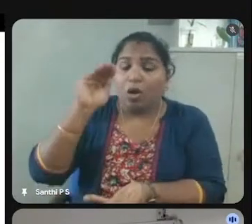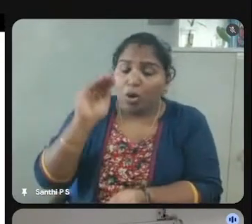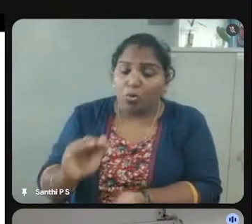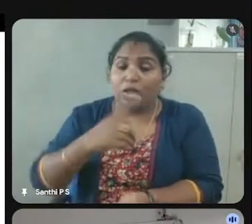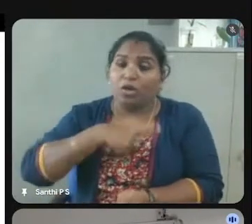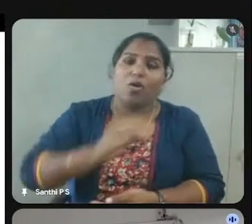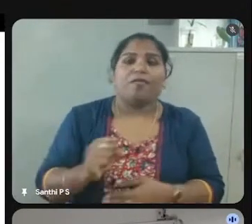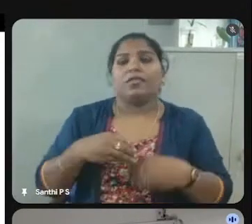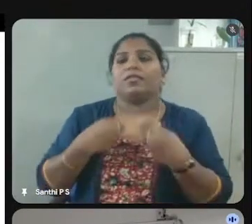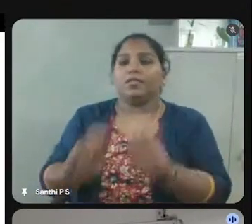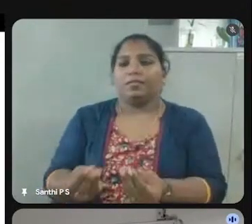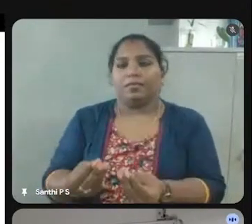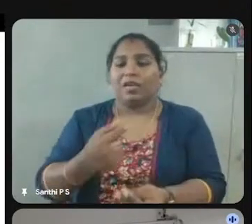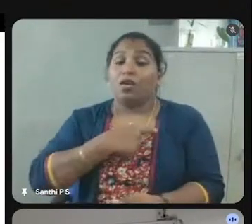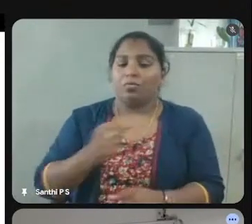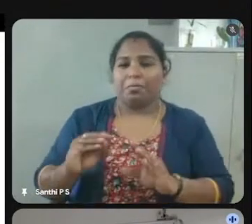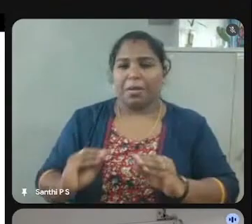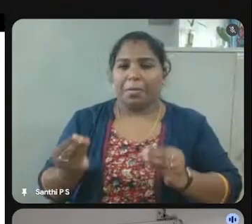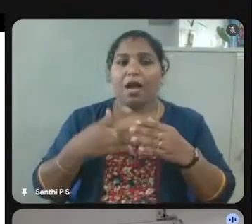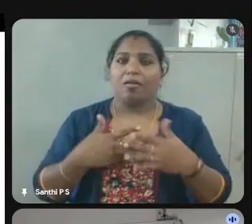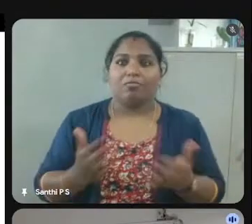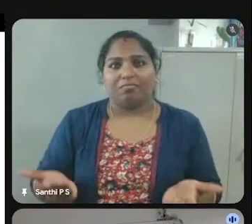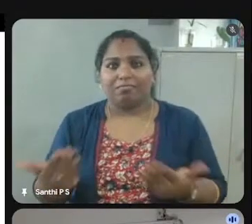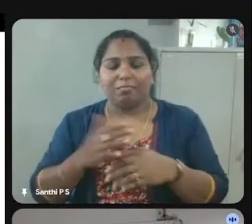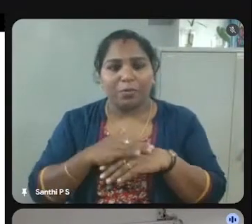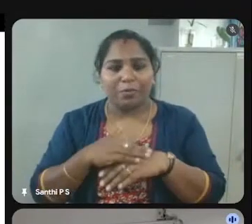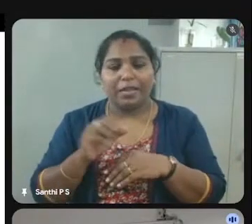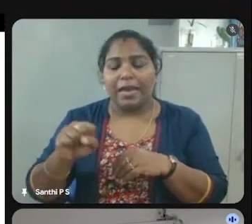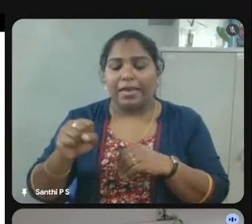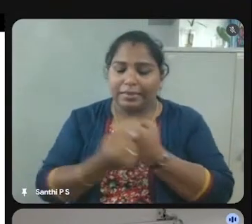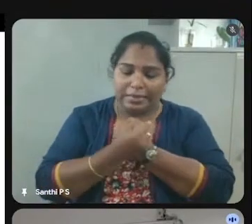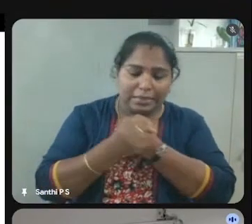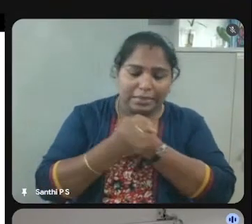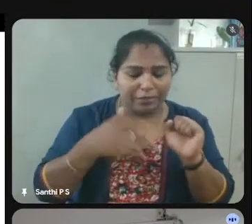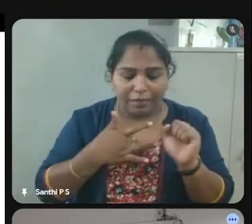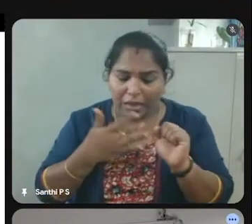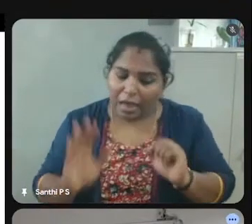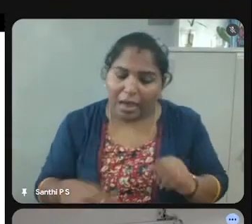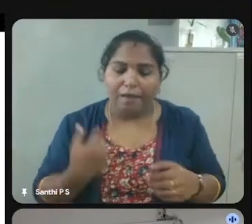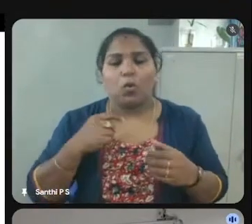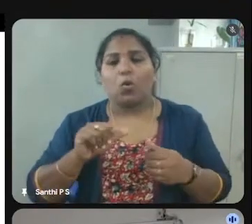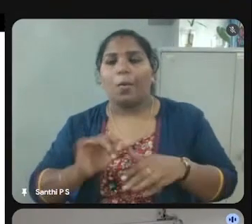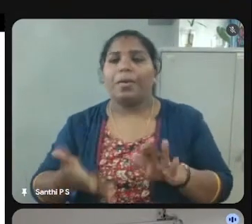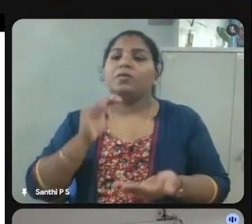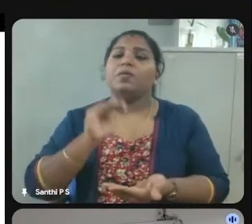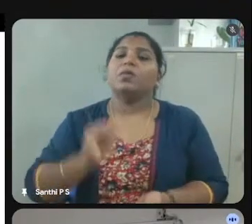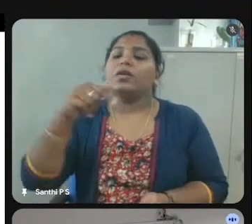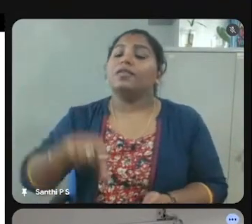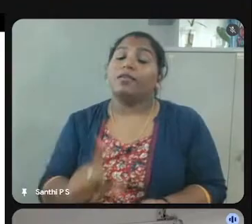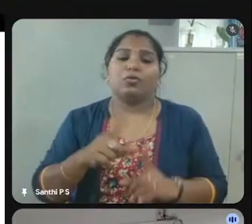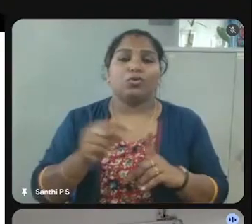ആത്മവിശ്വാസം കൂടുകയുള്ളൂ. അങ്ങനെയുള്ള കാര്യങ്ങൾ ചെയ്യാനായിട്ടുള്ള ഒരു ഇൻഡിപെൻഡന്റ് ആയിട്ട് ചെയ്യാനായിട്ടുള്ള ഒരു ആത്മവിശ്വാസം